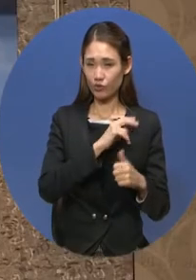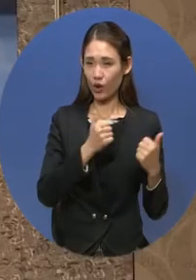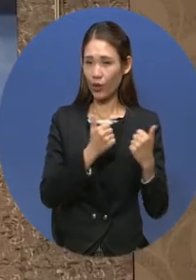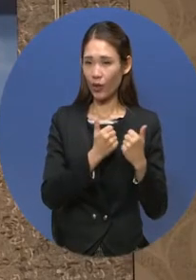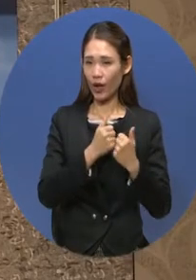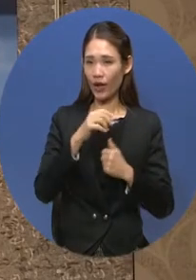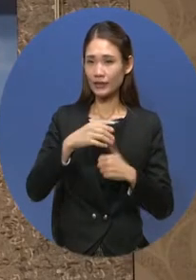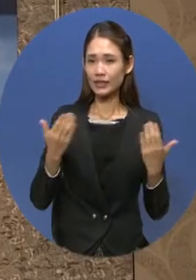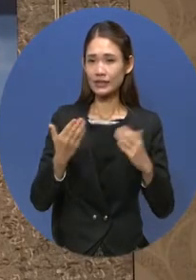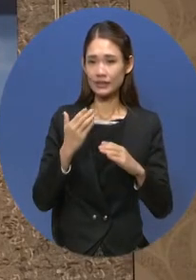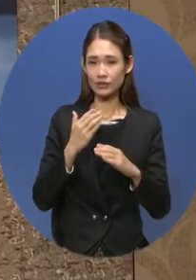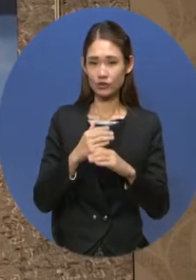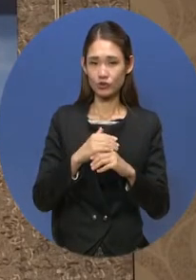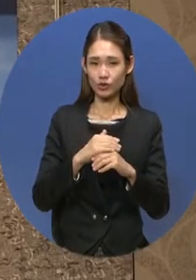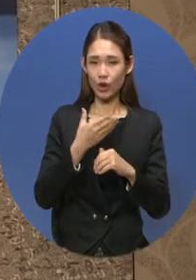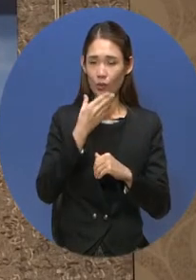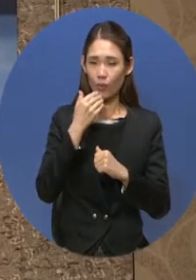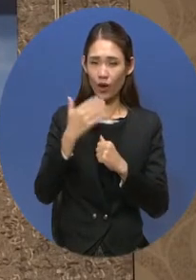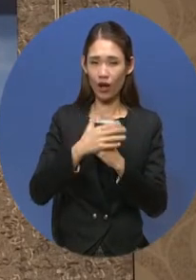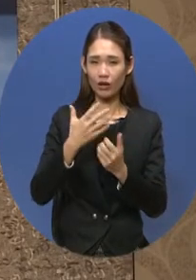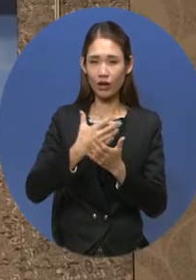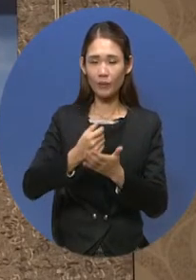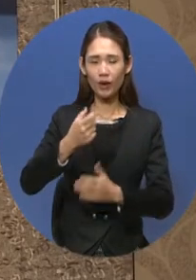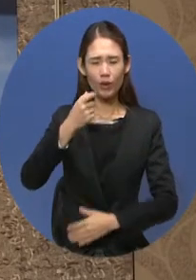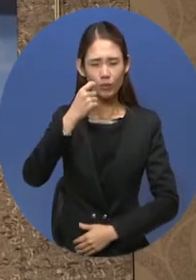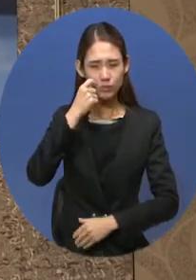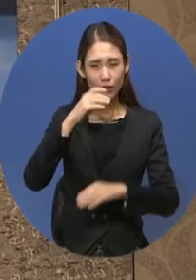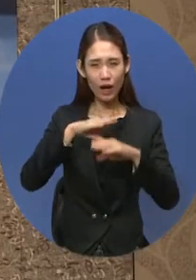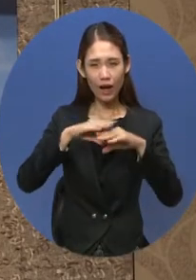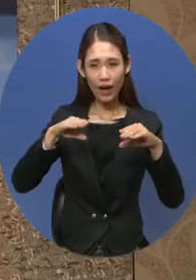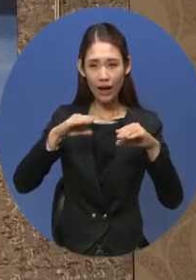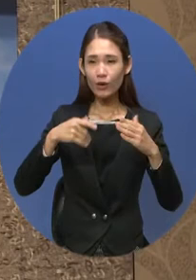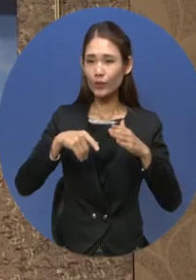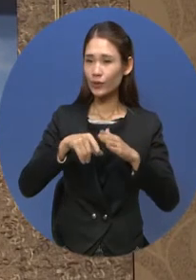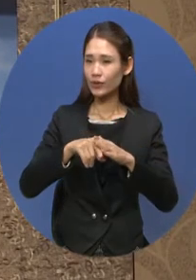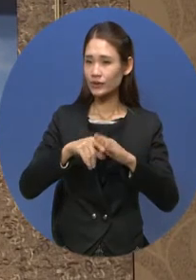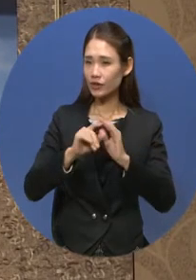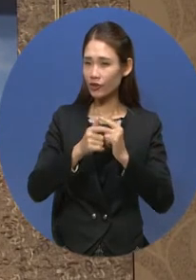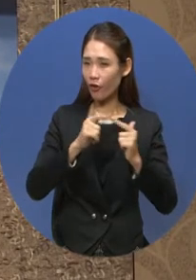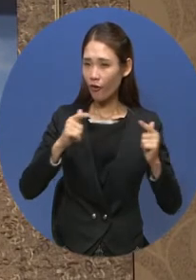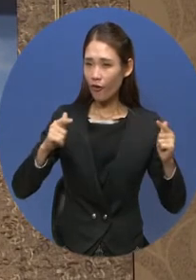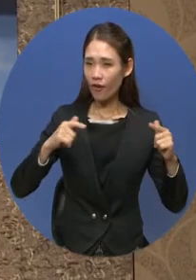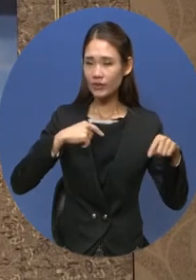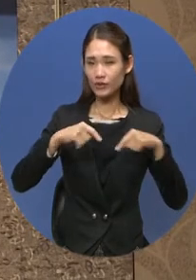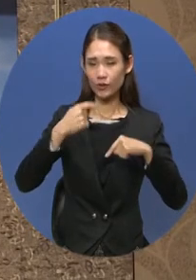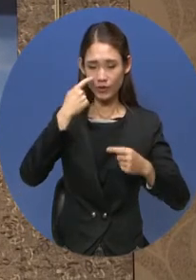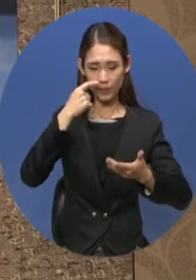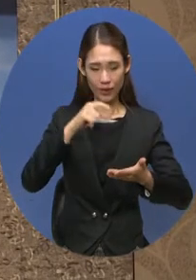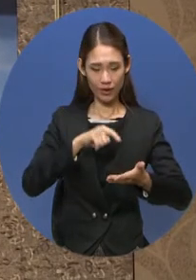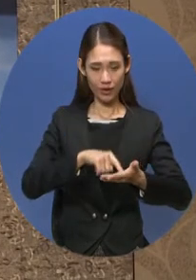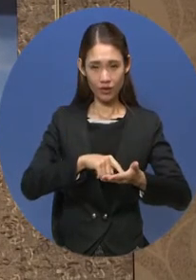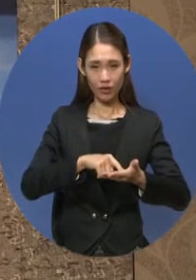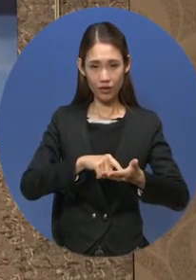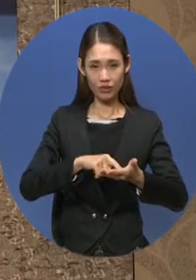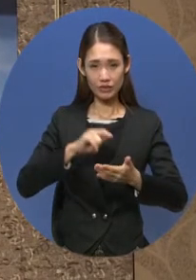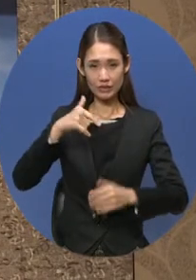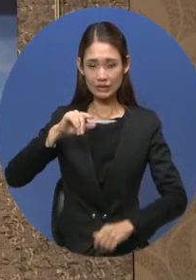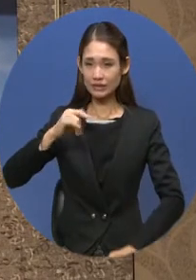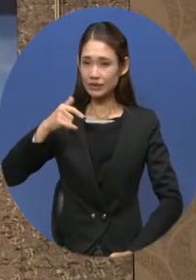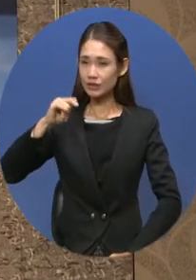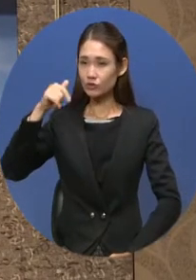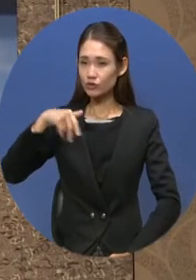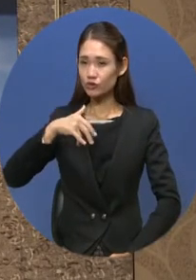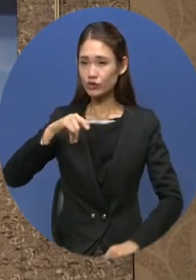있습니다. 그래서 복지 사각지대의 그 해결을 위해서 예. 여러 가지 정책을 발굴하고 그린 뉴딜 정책을